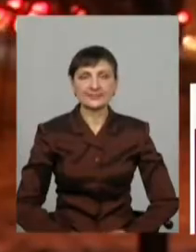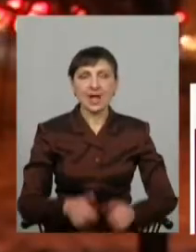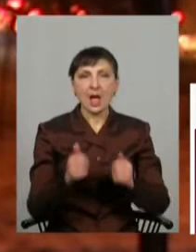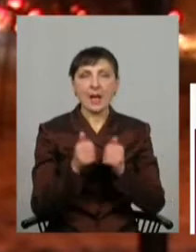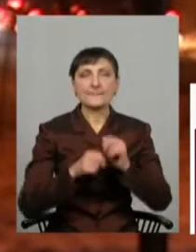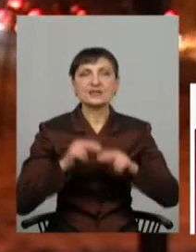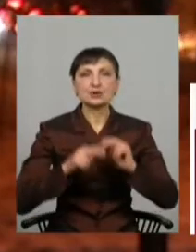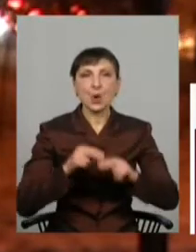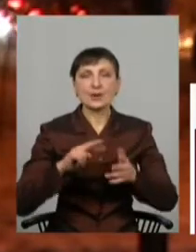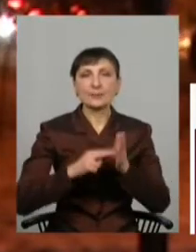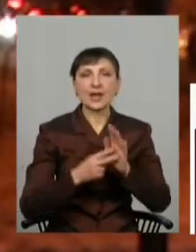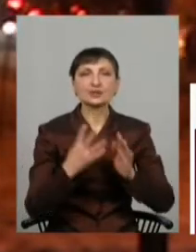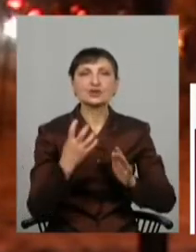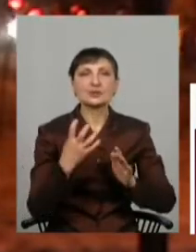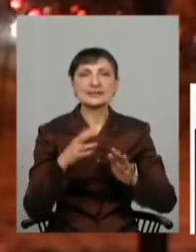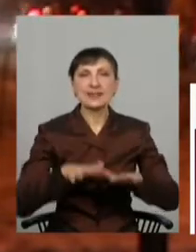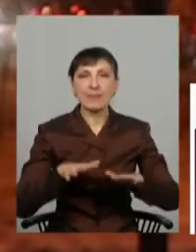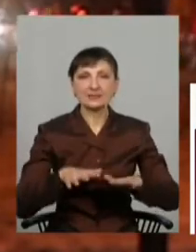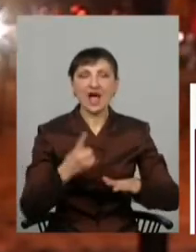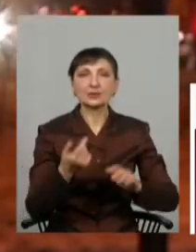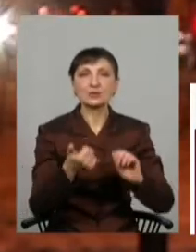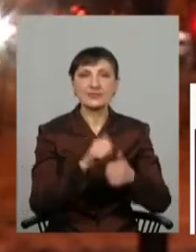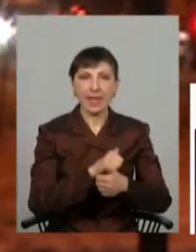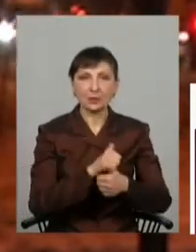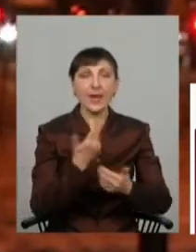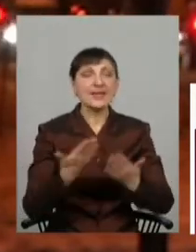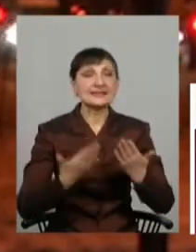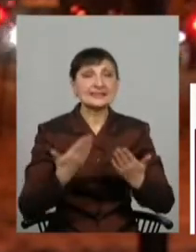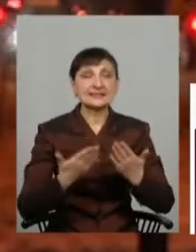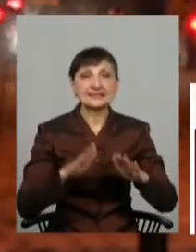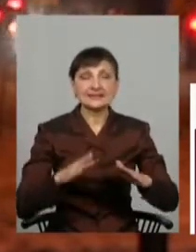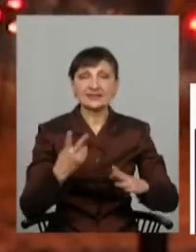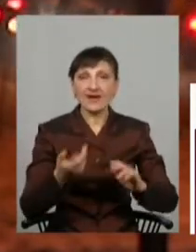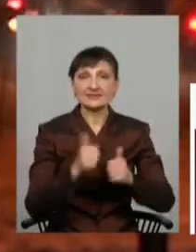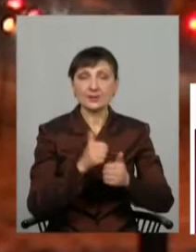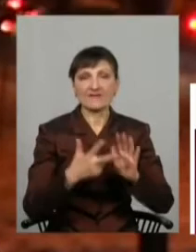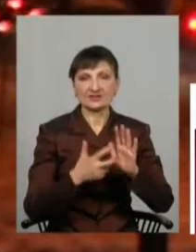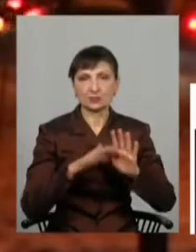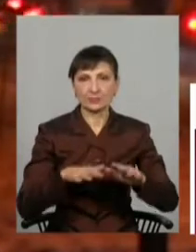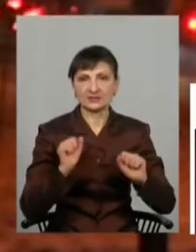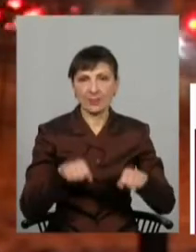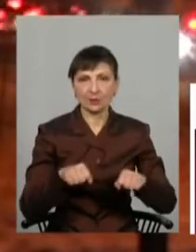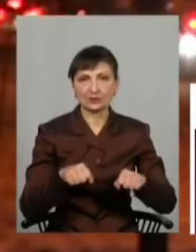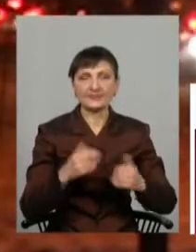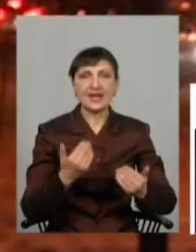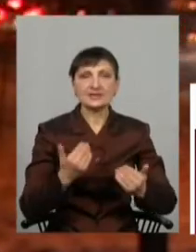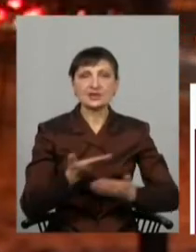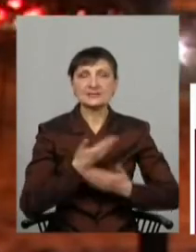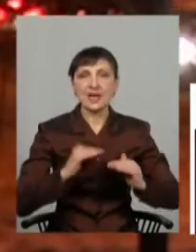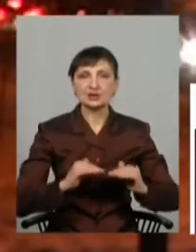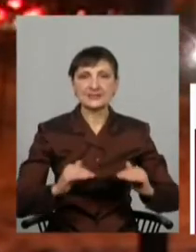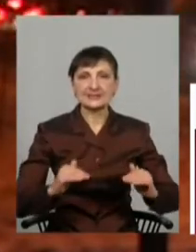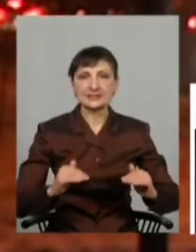Пристройка рассчитана на 400 ученических мест в одну смену. Если дети будут учиться две смены, там на 800 мест. Сейчас наши